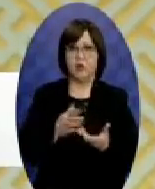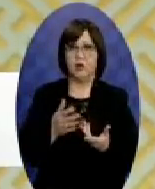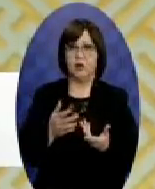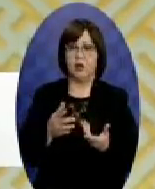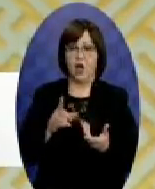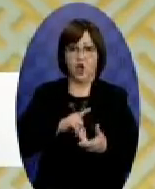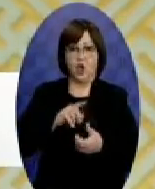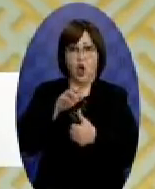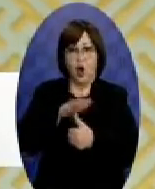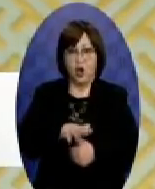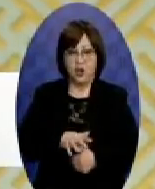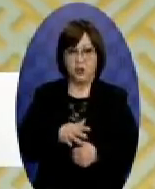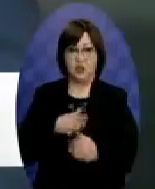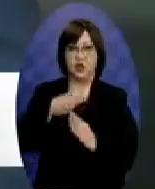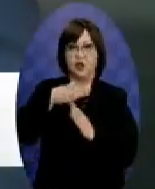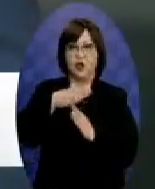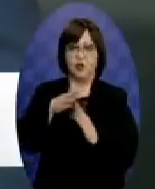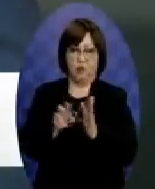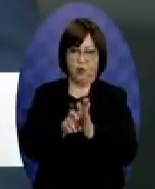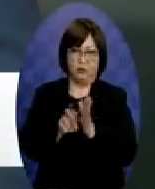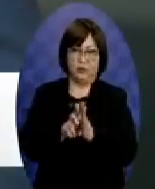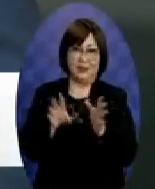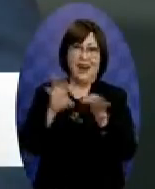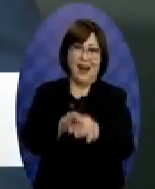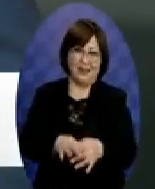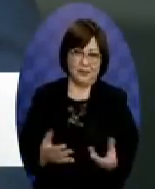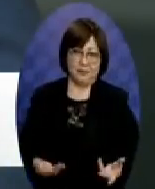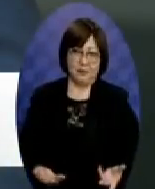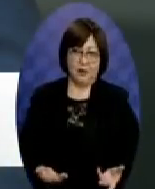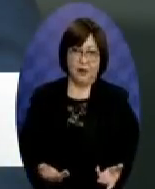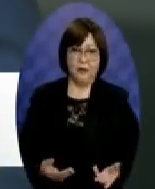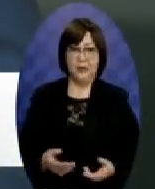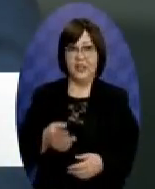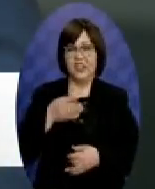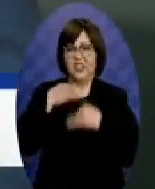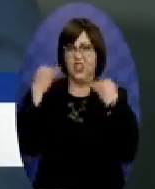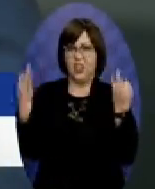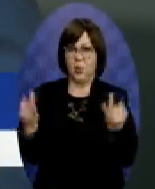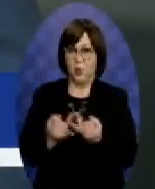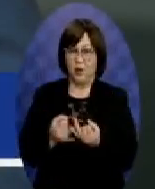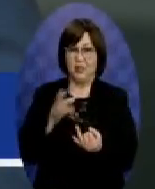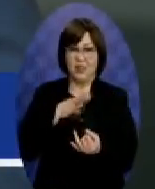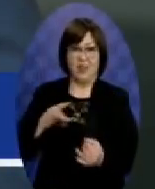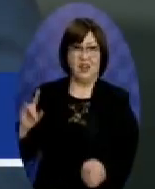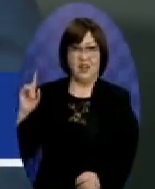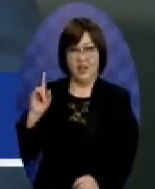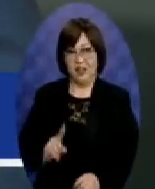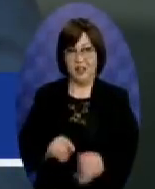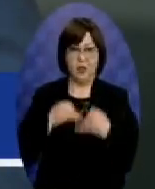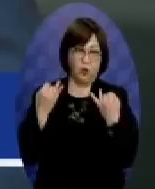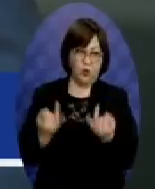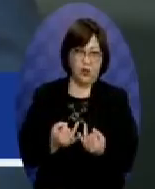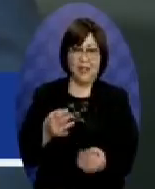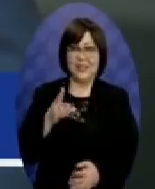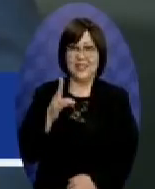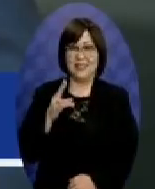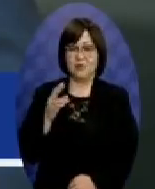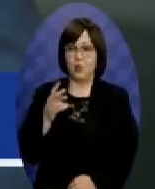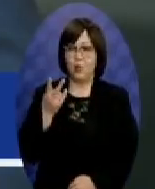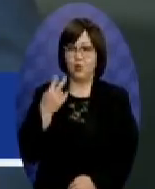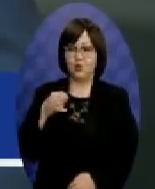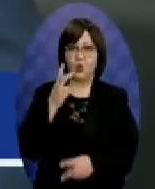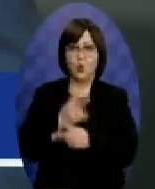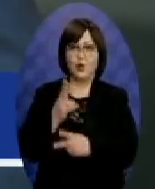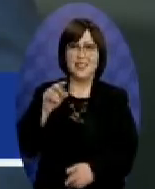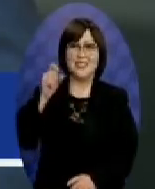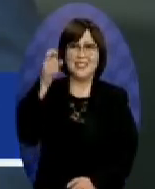нөхцөлийг үүсгэхээр байна гэсэн юм. Их хурлтай нэг юм цэцэн гишүүнийг орж ирээд дүнэлт танилцуулдаг, тэгээд сонсож байгаа ч хүн байгаа мó